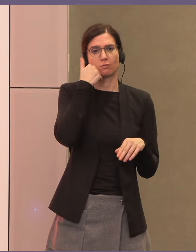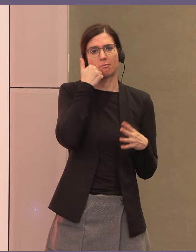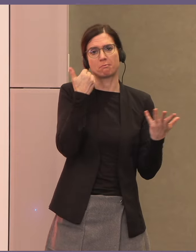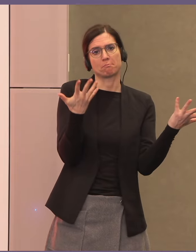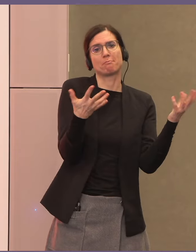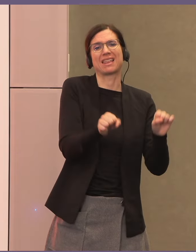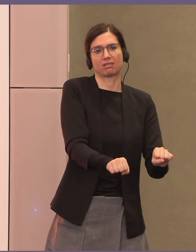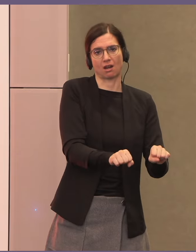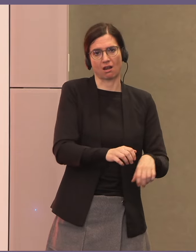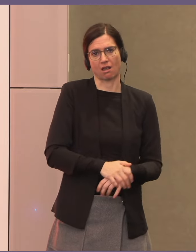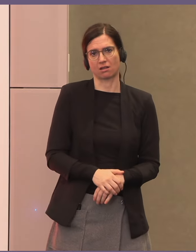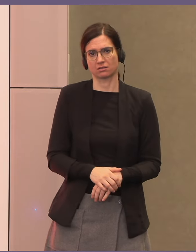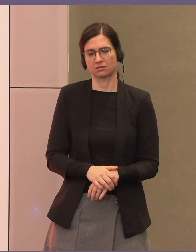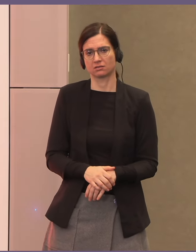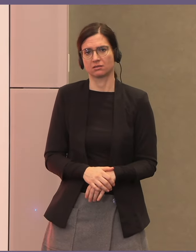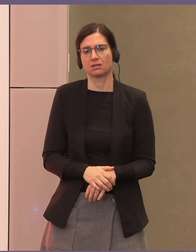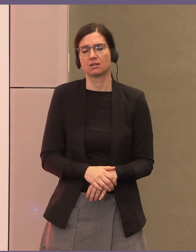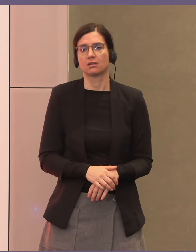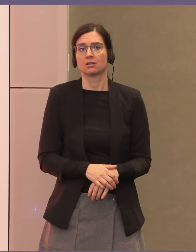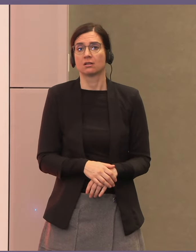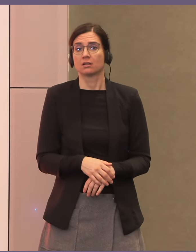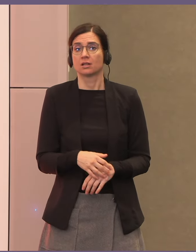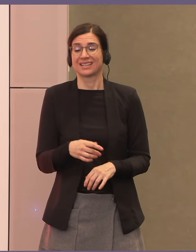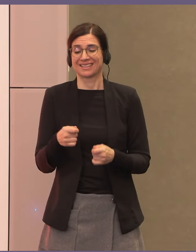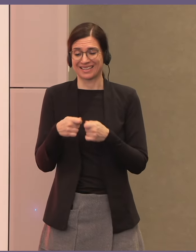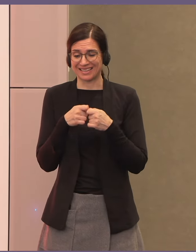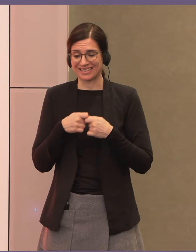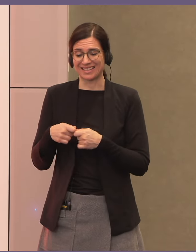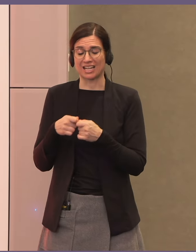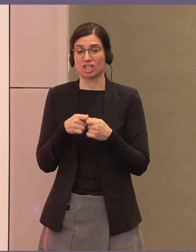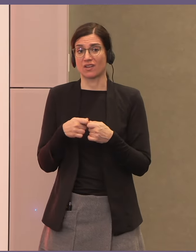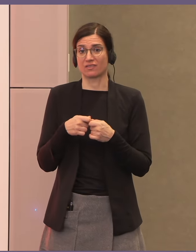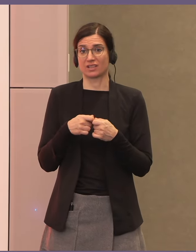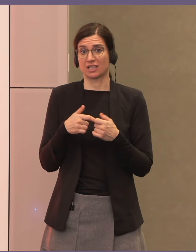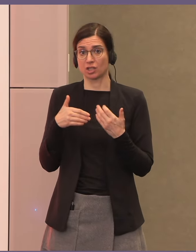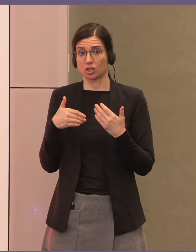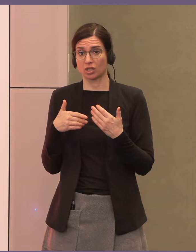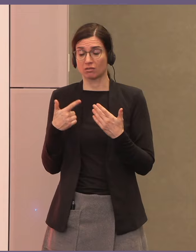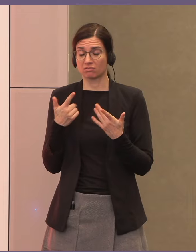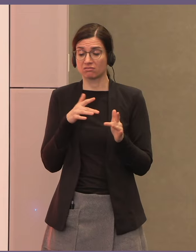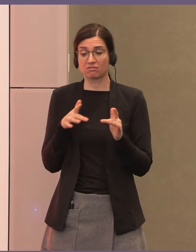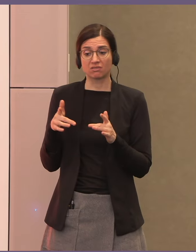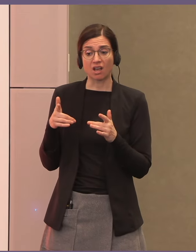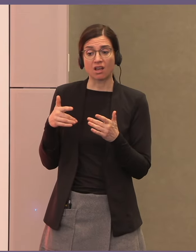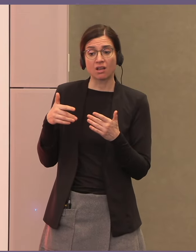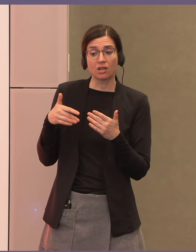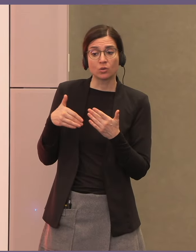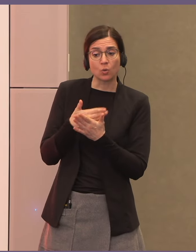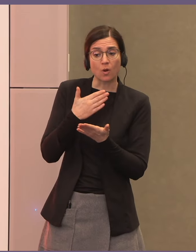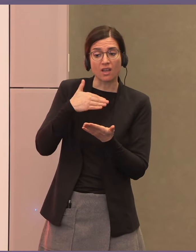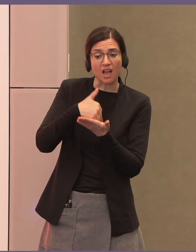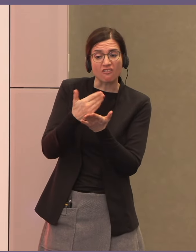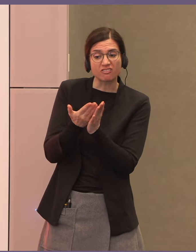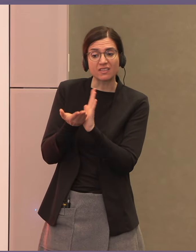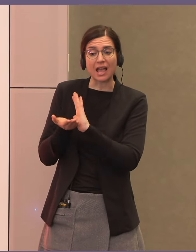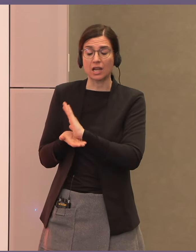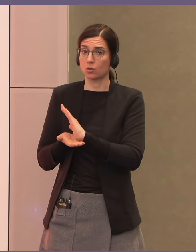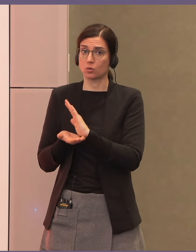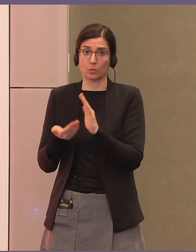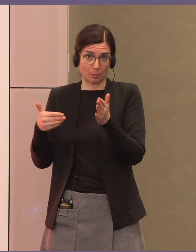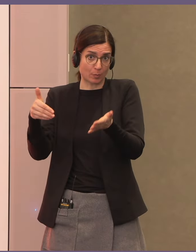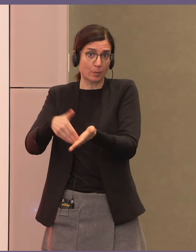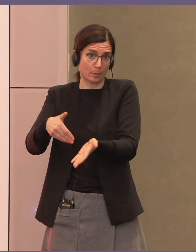dessen Überwindung bleibt eine gesellschaftliche Umverteilung von Reproduktionsarbeit also unabdingbar.